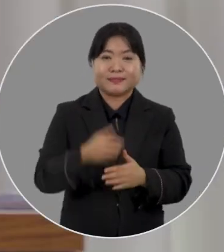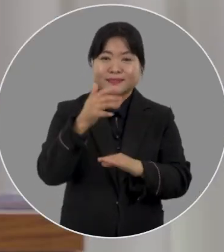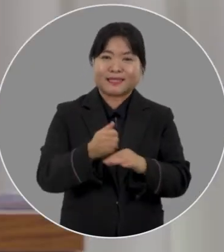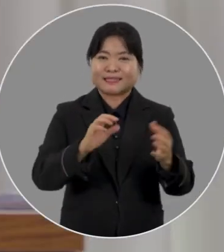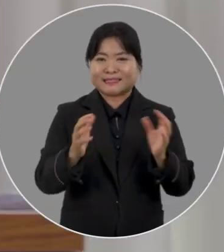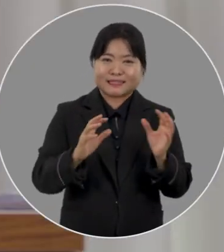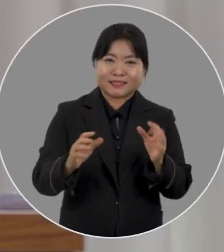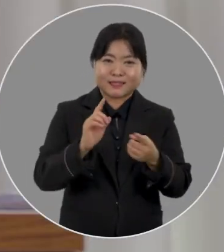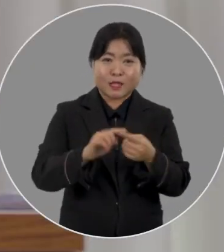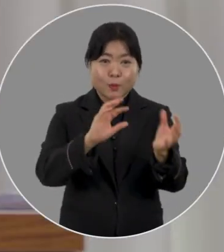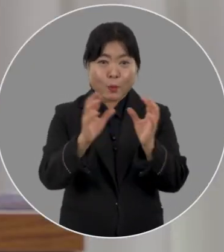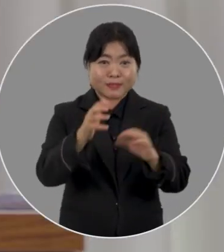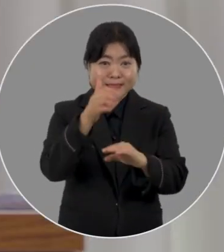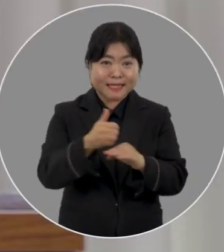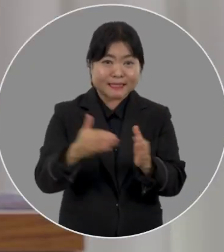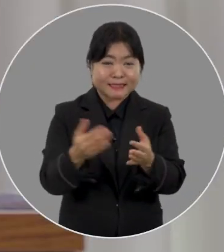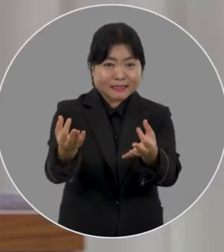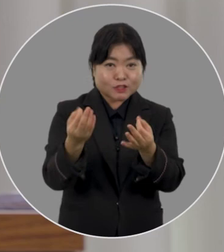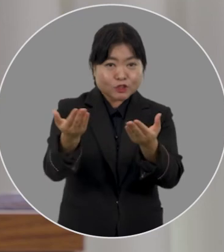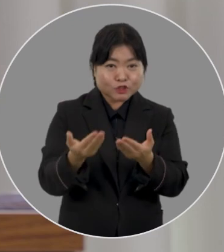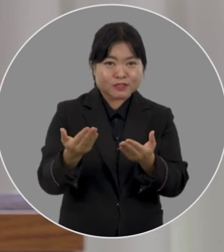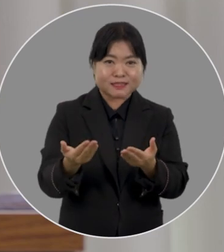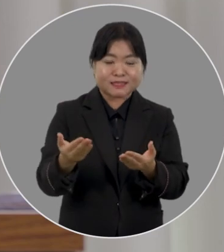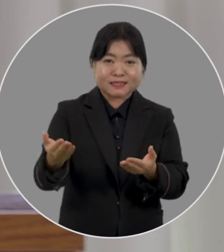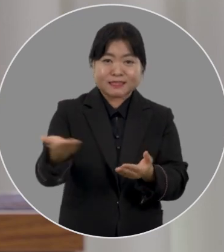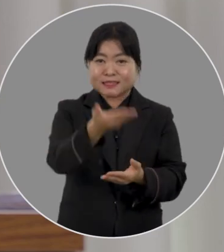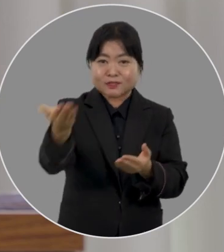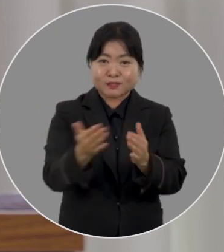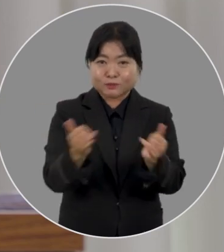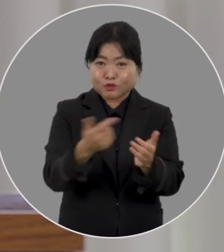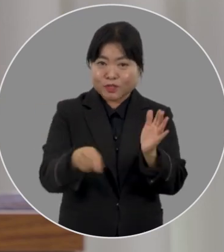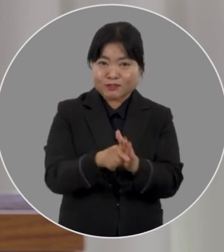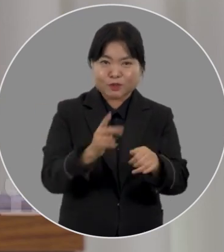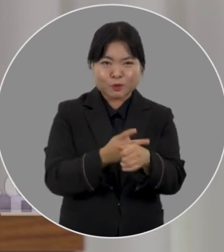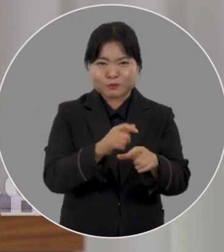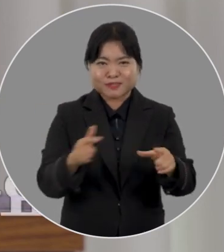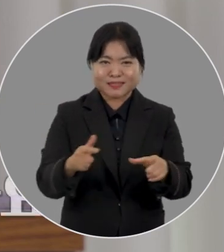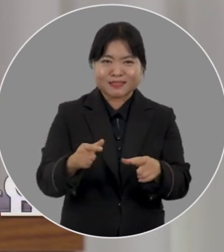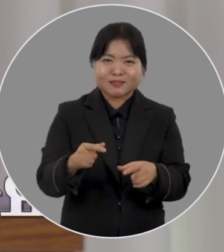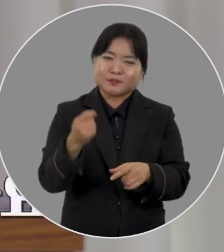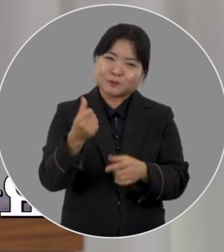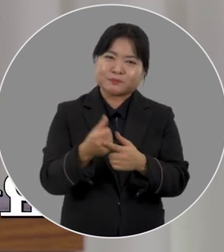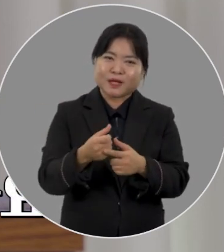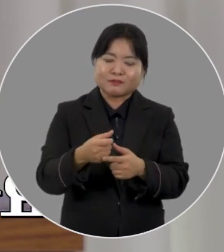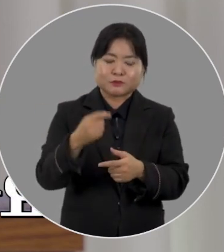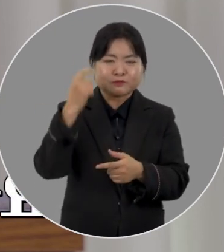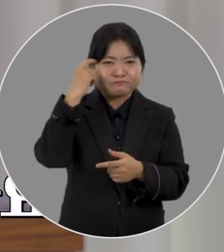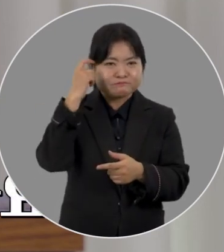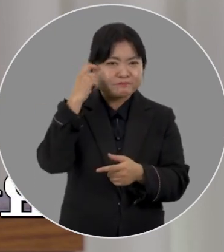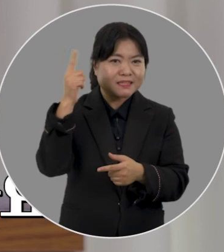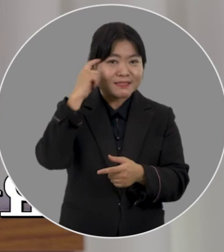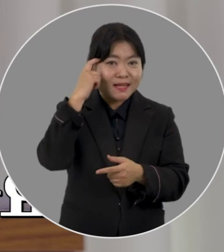끝으로 컨퍼런스를 또 토론을 끝까지 시청해주신 시청자분들을 위해서 교수님들께서 좀 인상적으로 생각하고 있었던 이